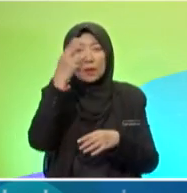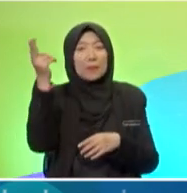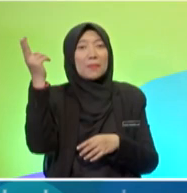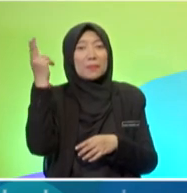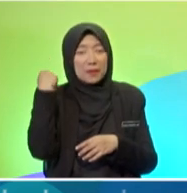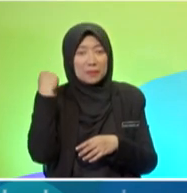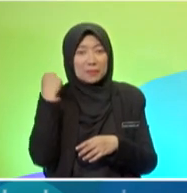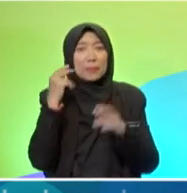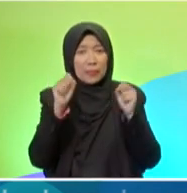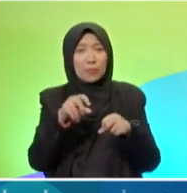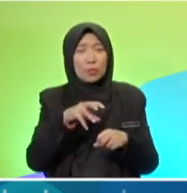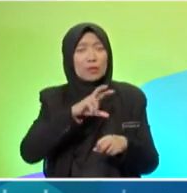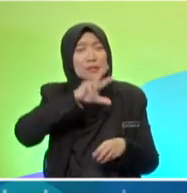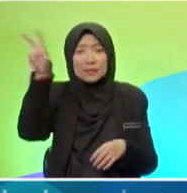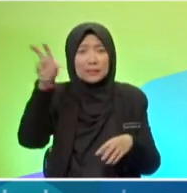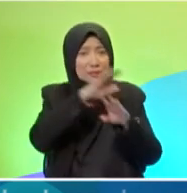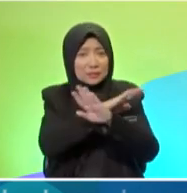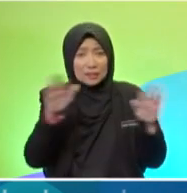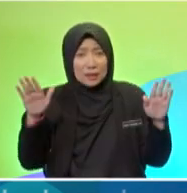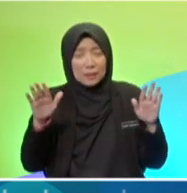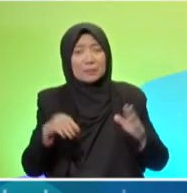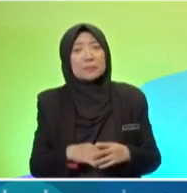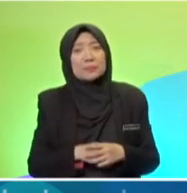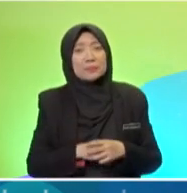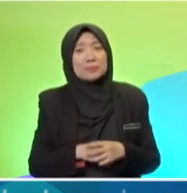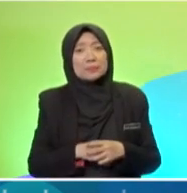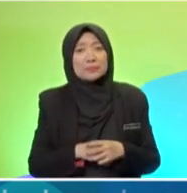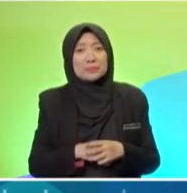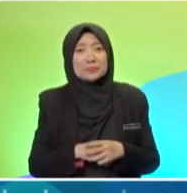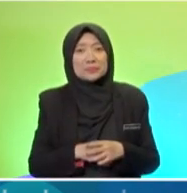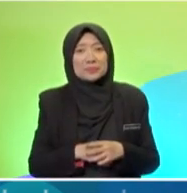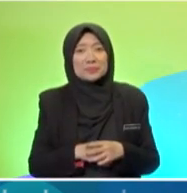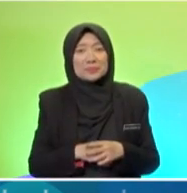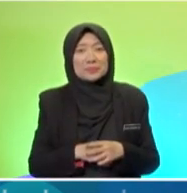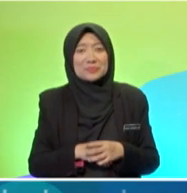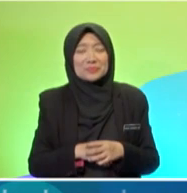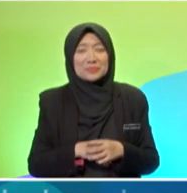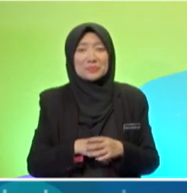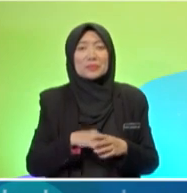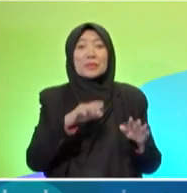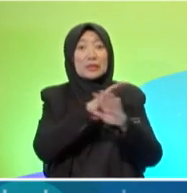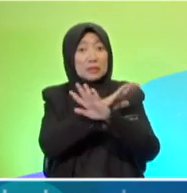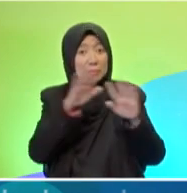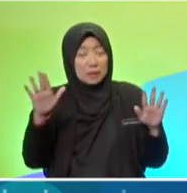dengar dulu kayak cijri katanya tidak cuma kece tidak bisa